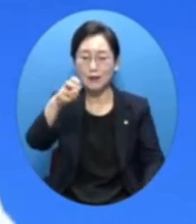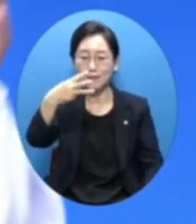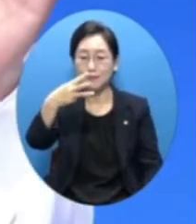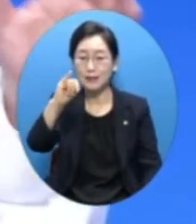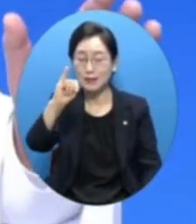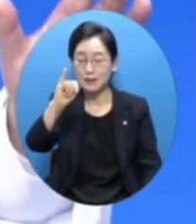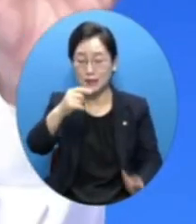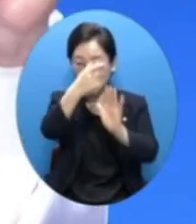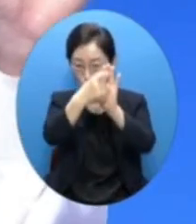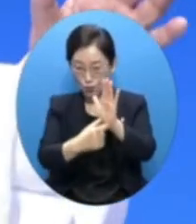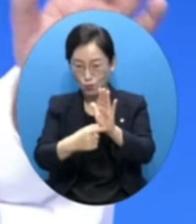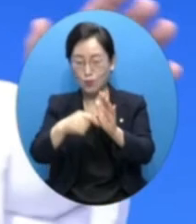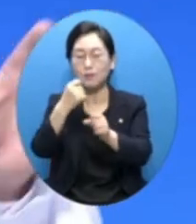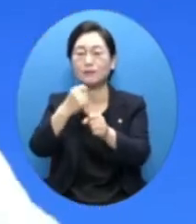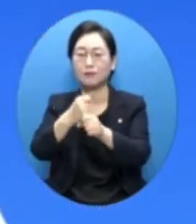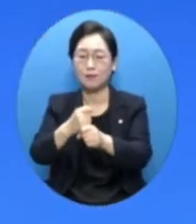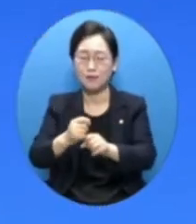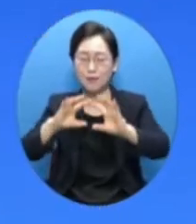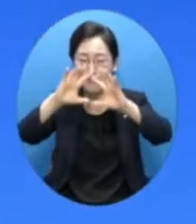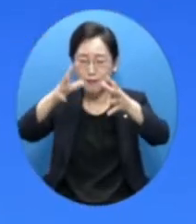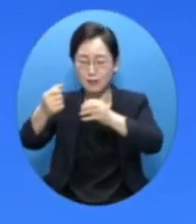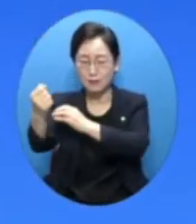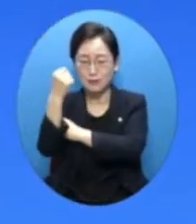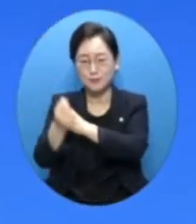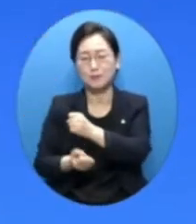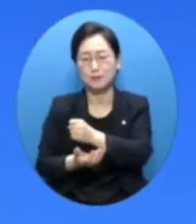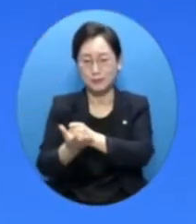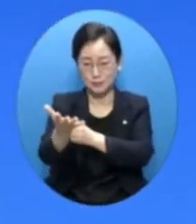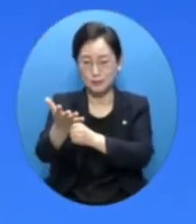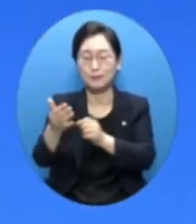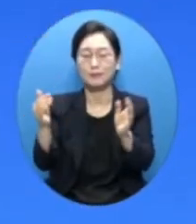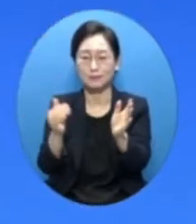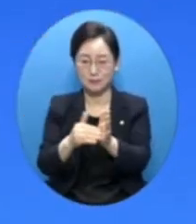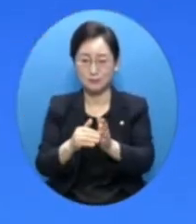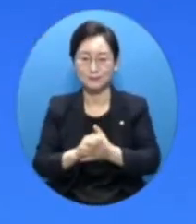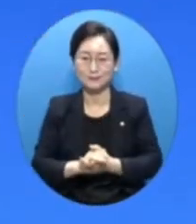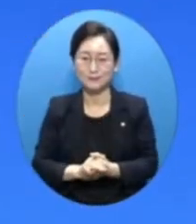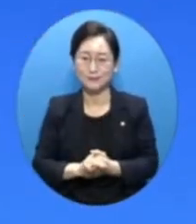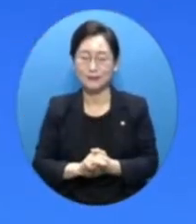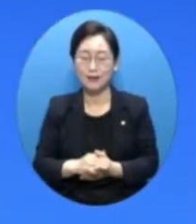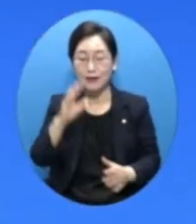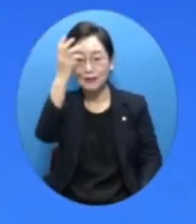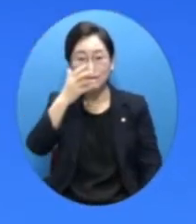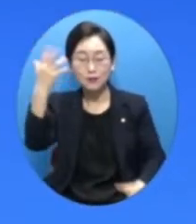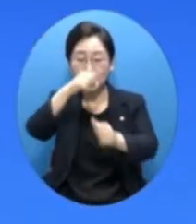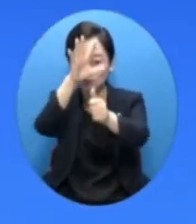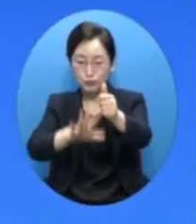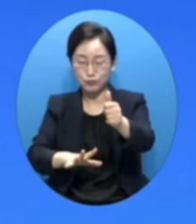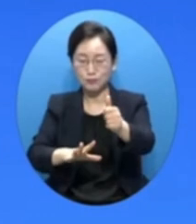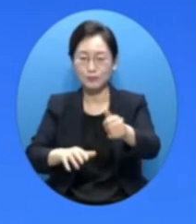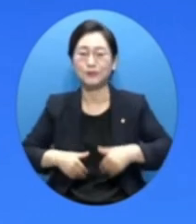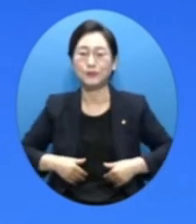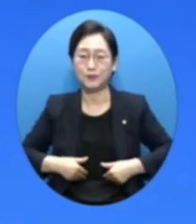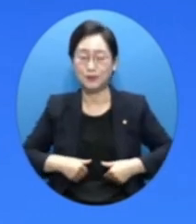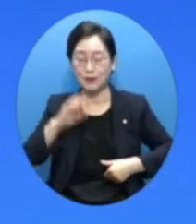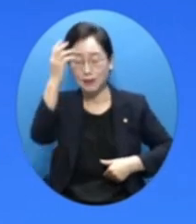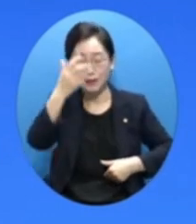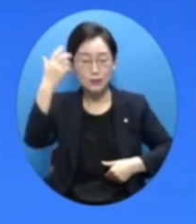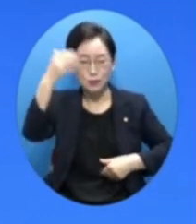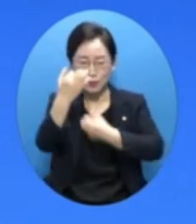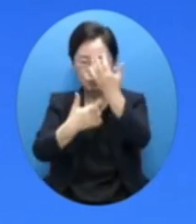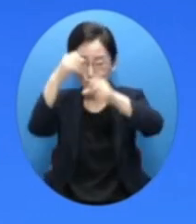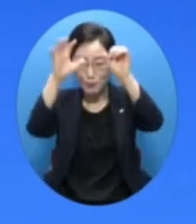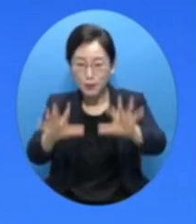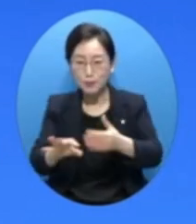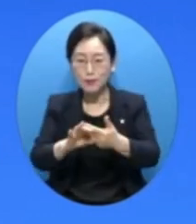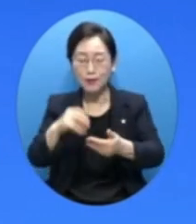지금 전 세계에 크게 영향을 미치는 교단으로 자리잡게 된 것입니다. 성령의 불이 임해야 되는 것입니다. 성령의 불이 임해야 우리가 위대한